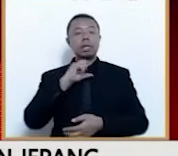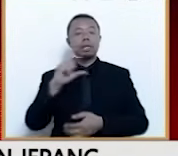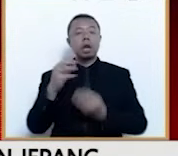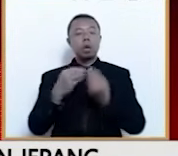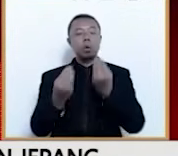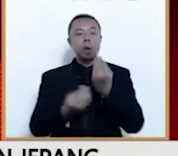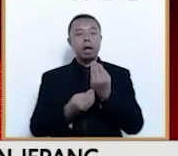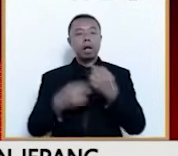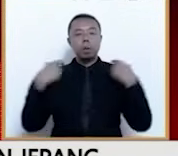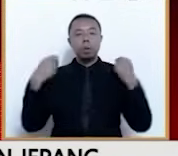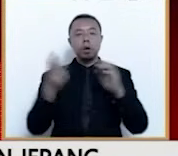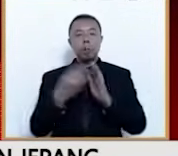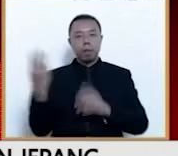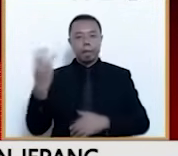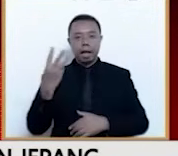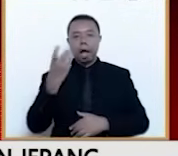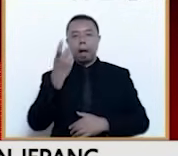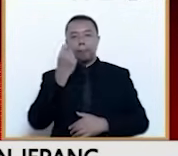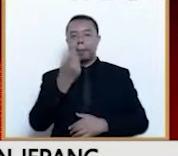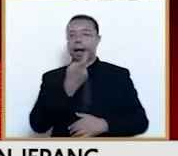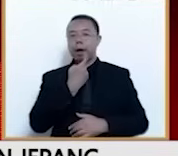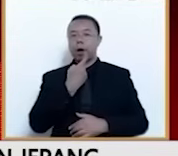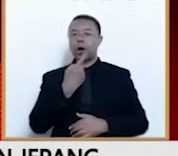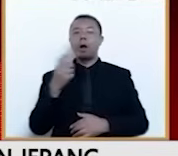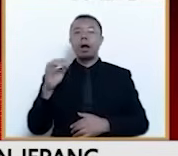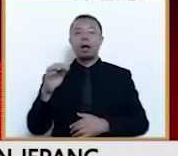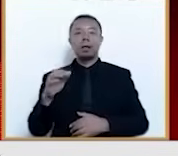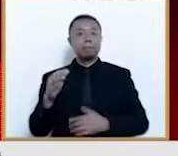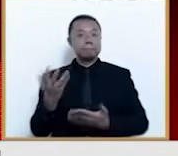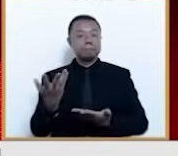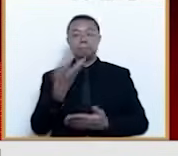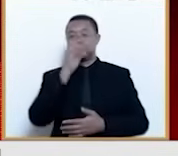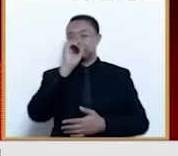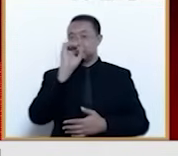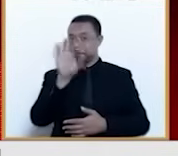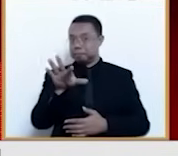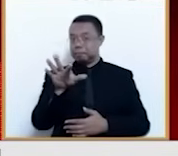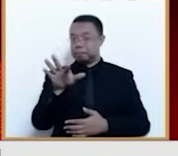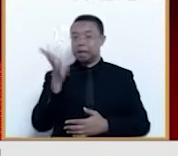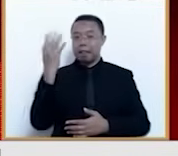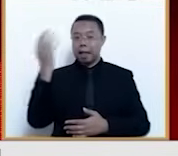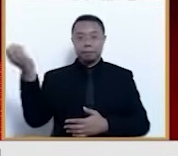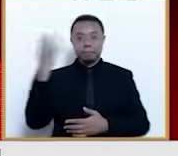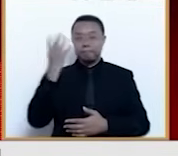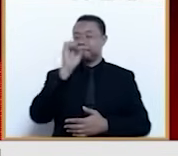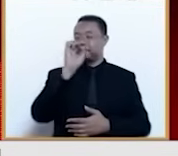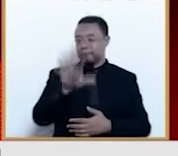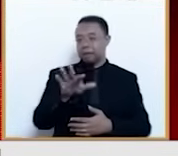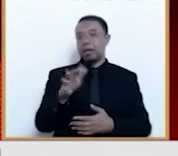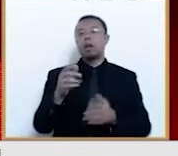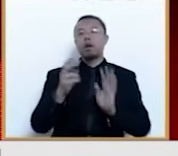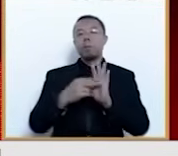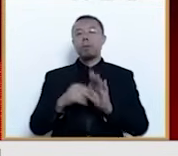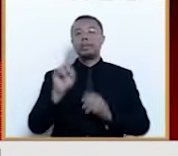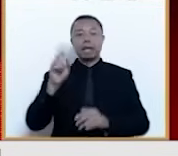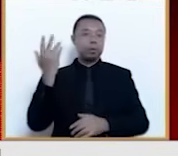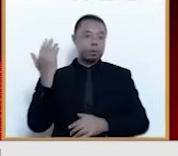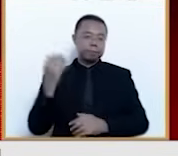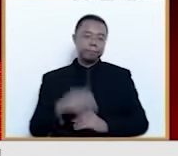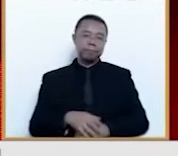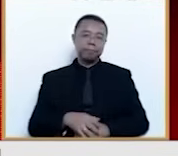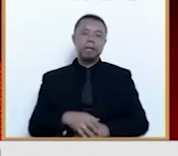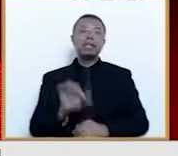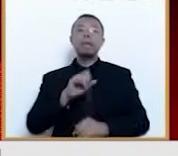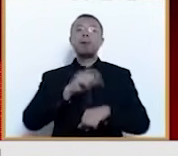calon wakil gubernur nomor urut 3, Bapak Rano Karno atau Sidul, untuk menanggapi jawaban dari calon wakil gubernur nomor urut 1.